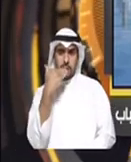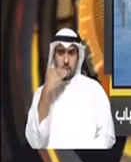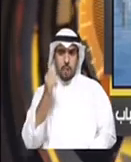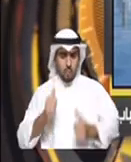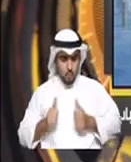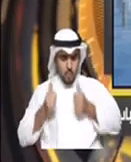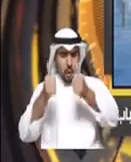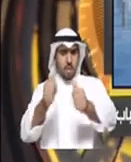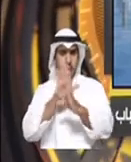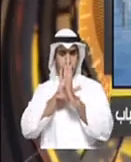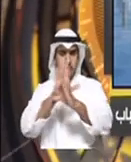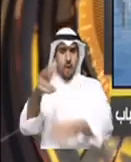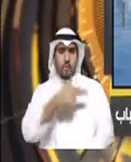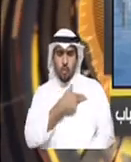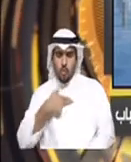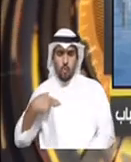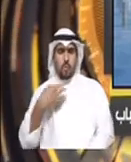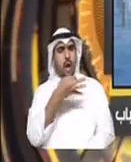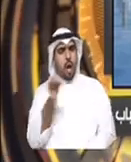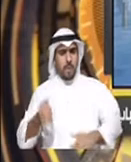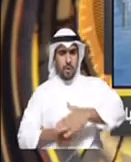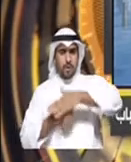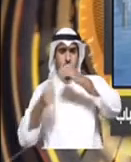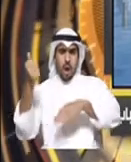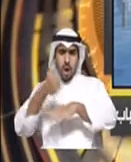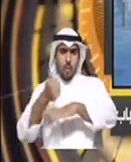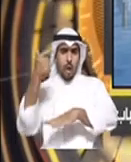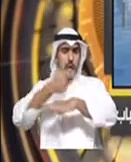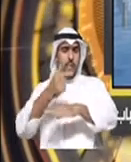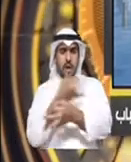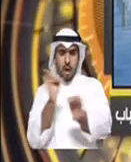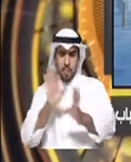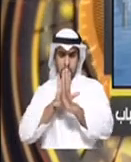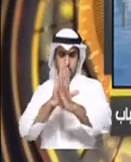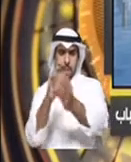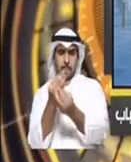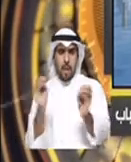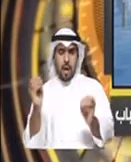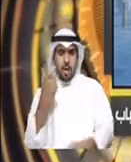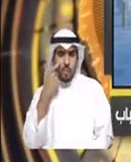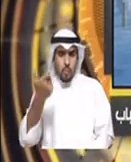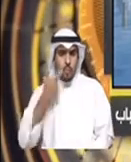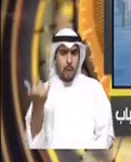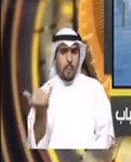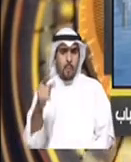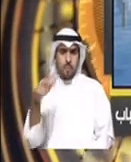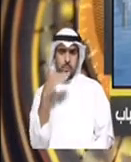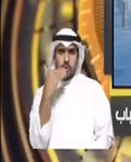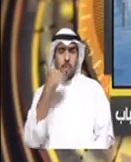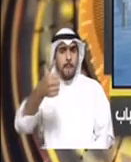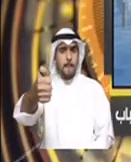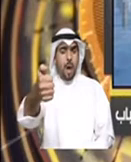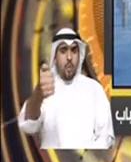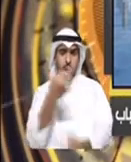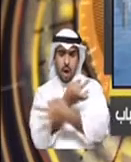المميزة ودعم دعم هذه الكوكبة الشبابية وأيضا تسليط الضوء على الشباب الكويتي